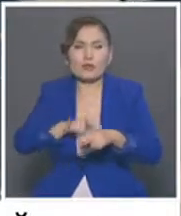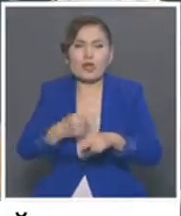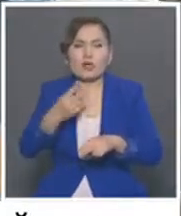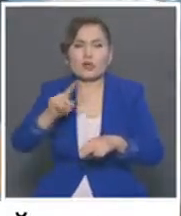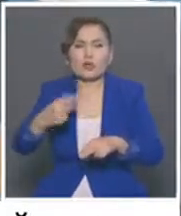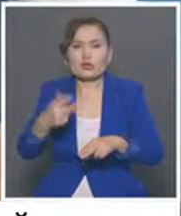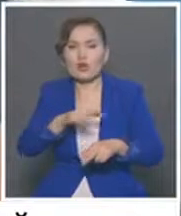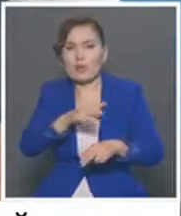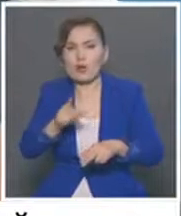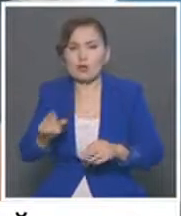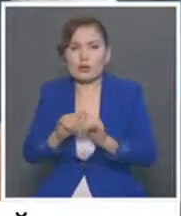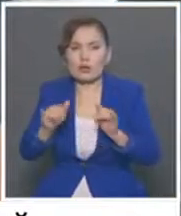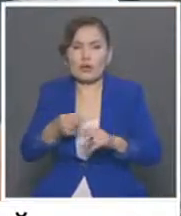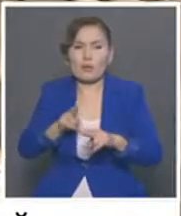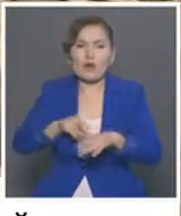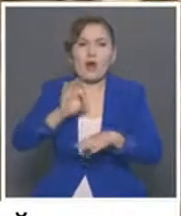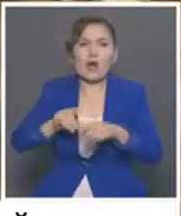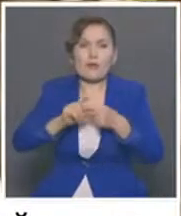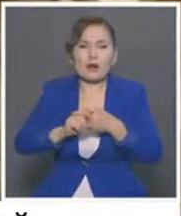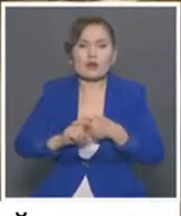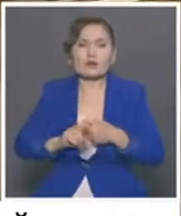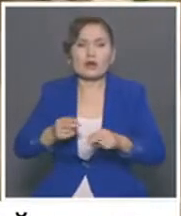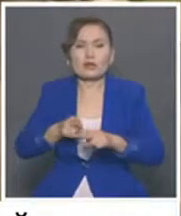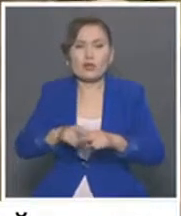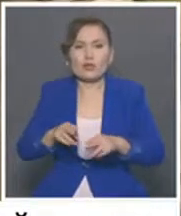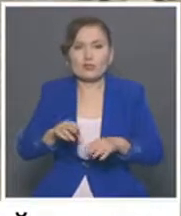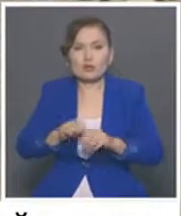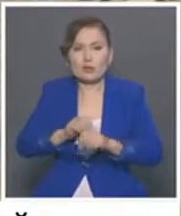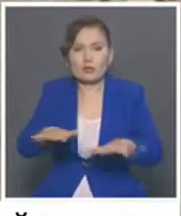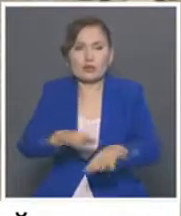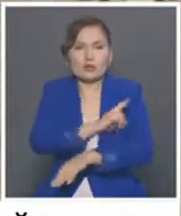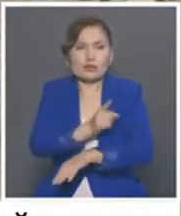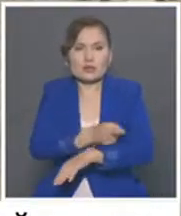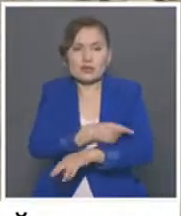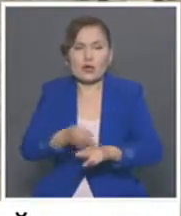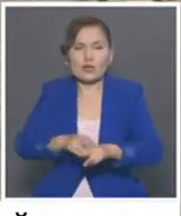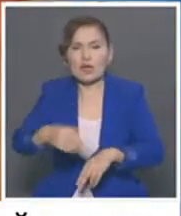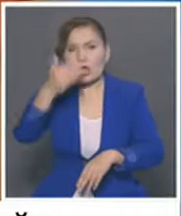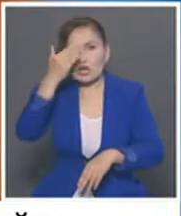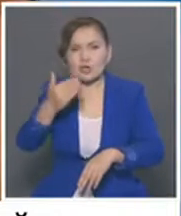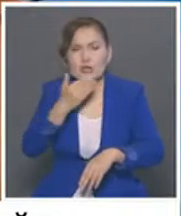табылды. Аталған ұйымның мәлімдеуінше коронавирус маусым таңдамай тарайды, сондықтан одан жазда қорғай алмайды.